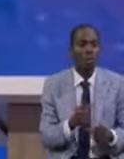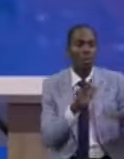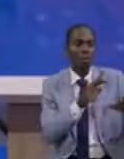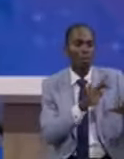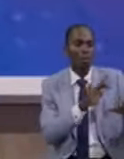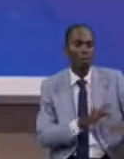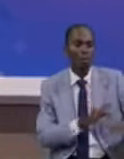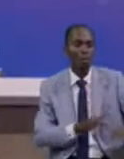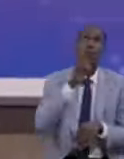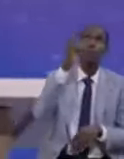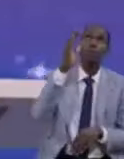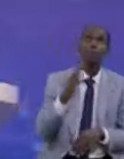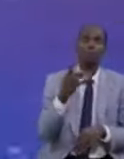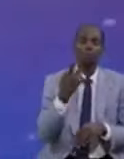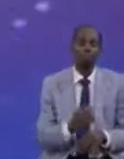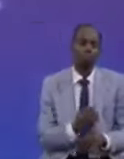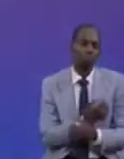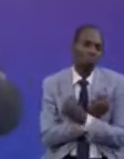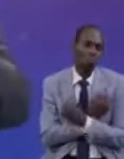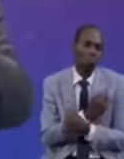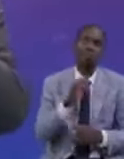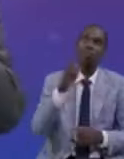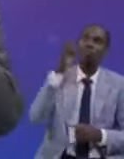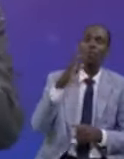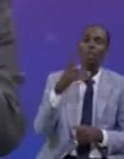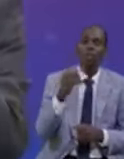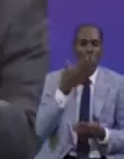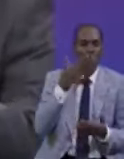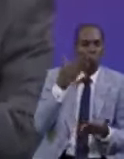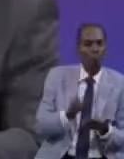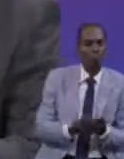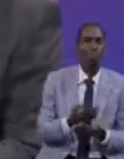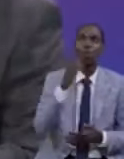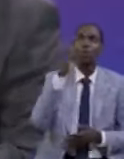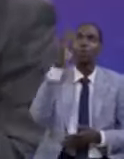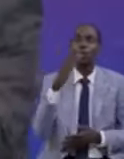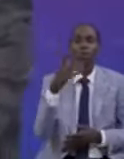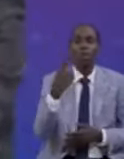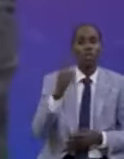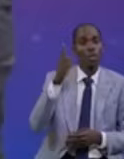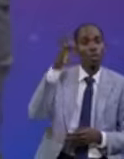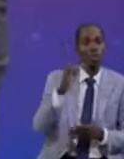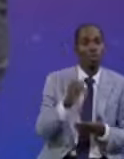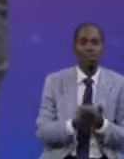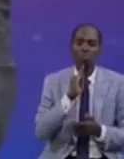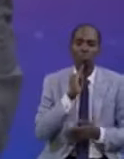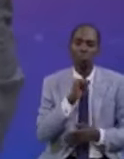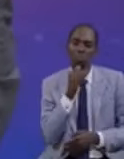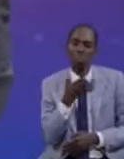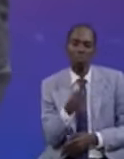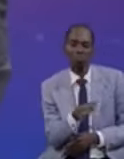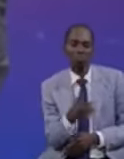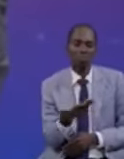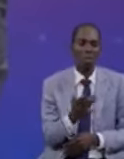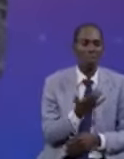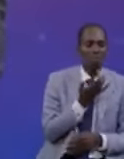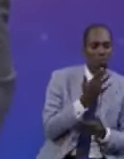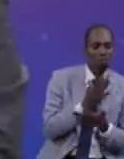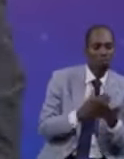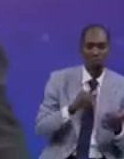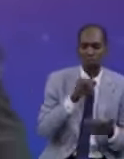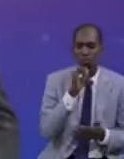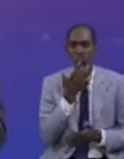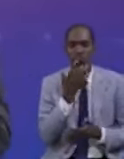compatissant le bon Dieu et le dieu qui n'est pas partiel et le Dieu miséricordieux ayant la grâce pour